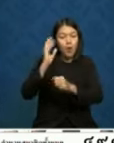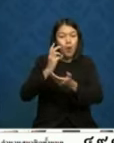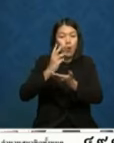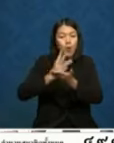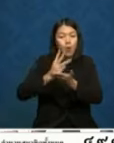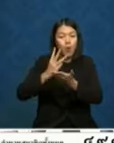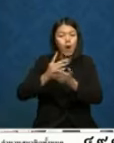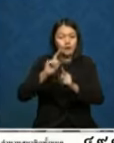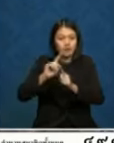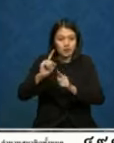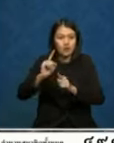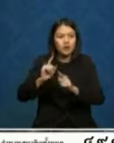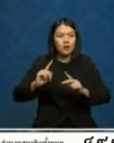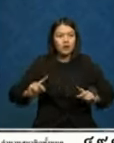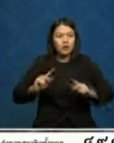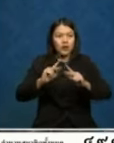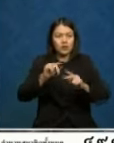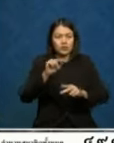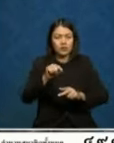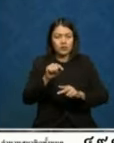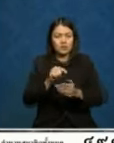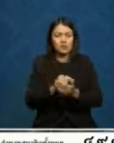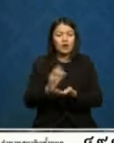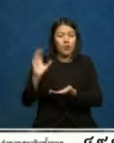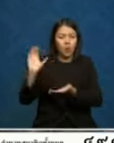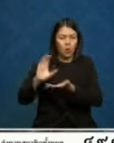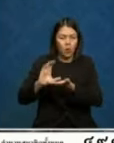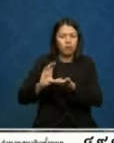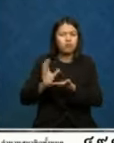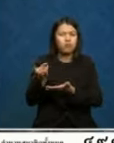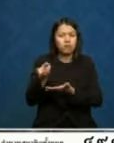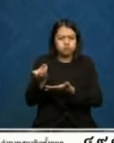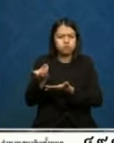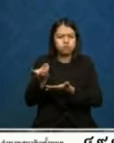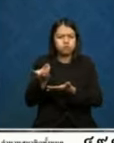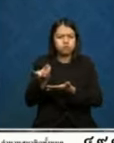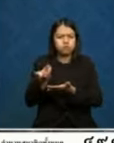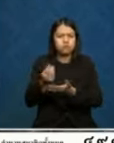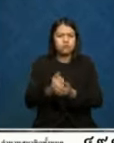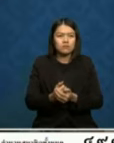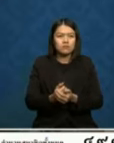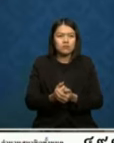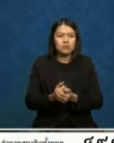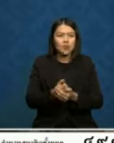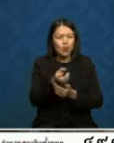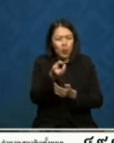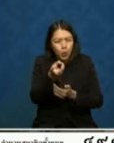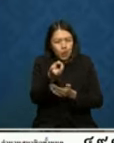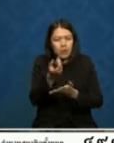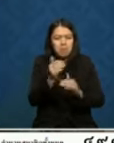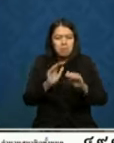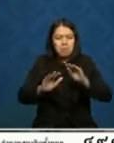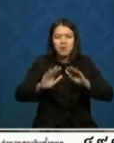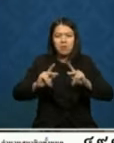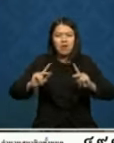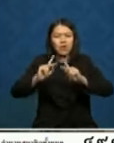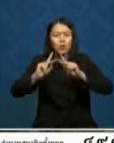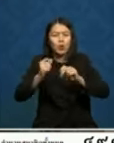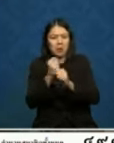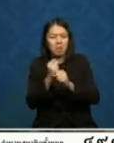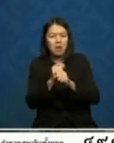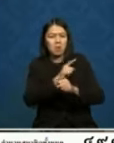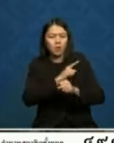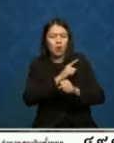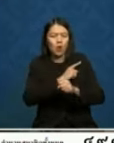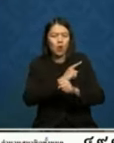1ครับว่ากระทรวงนี้จริงๆแล้วเนี่ยก็ได้งบที่น้อยแล้วก็เป็นเบี้ยหัวแตกครับ น้อยมากครับเมื่อเทียบกับกระทรวงและภารกิจพัน